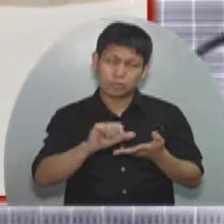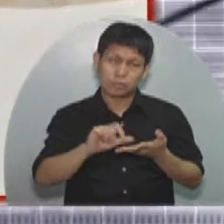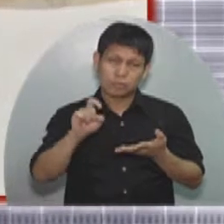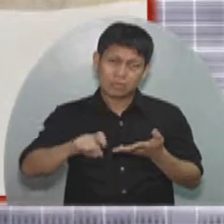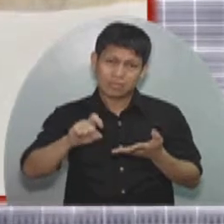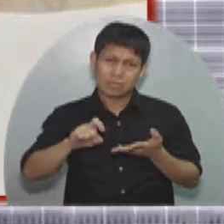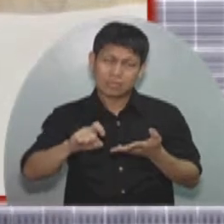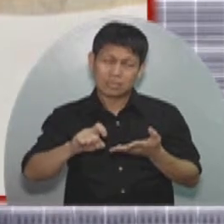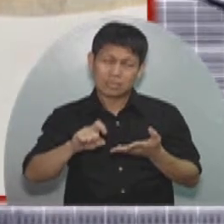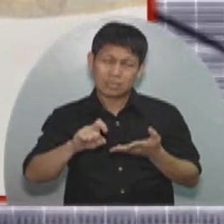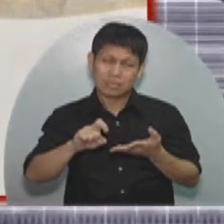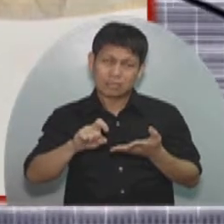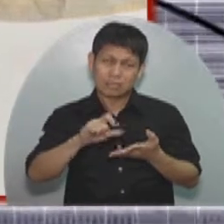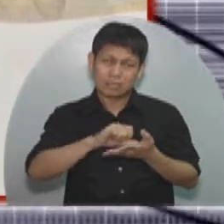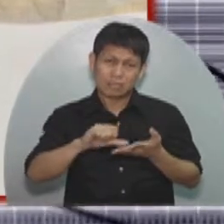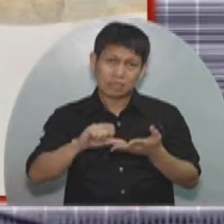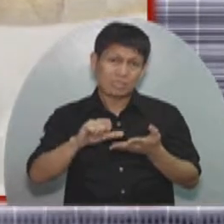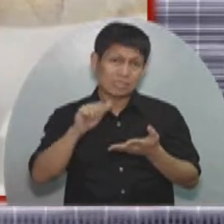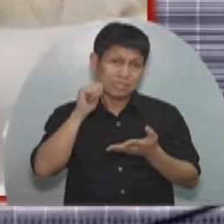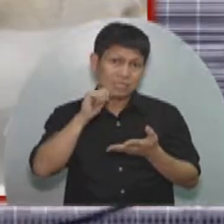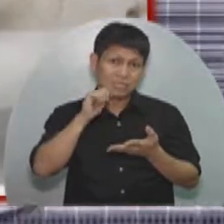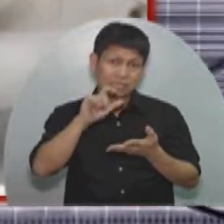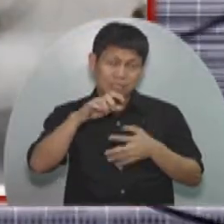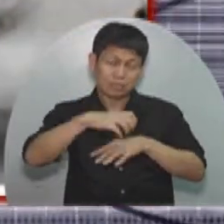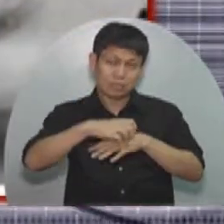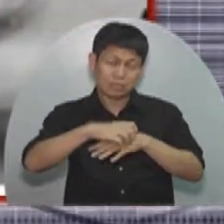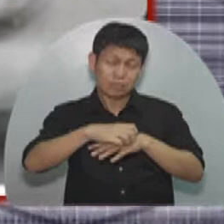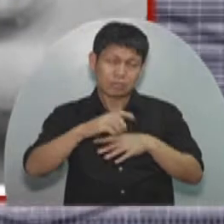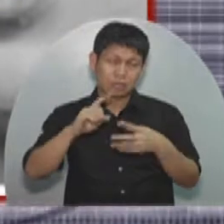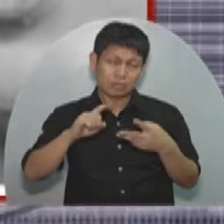gagawin, kakaroon tayo ng wide excision itong tumor. At